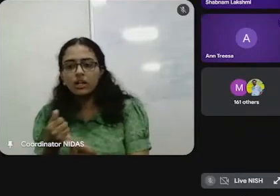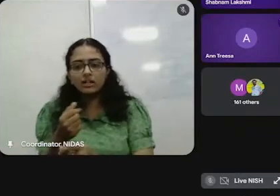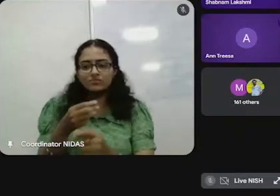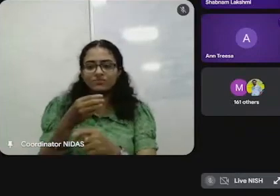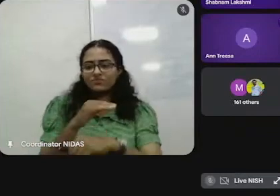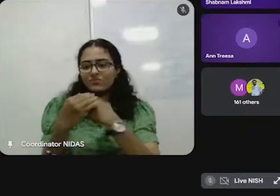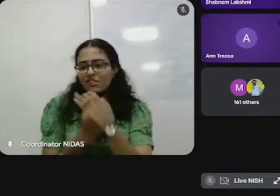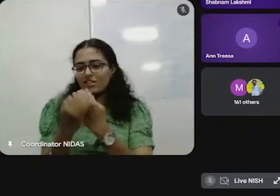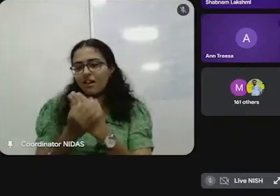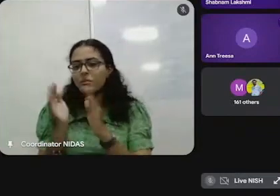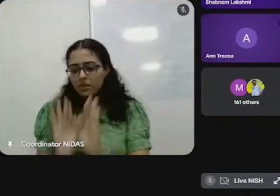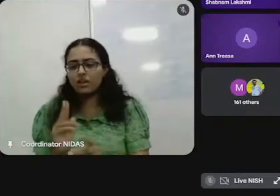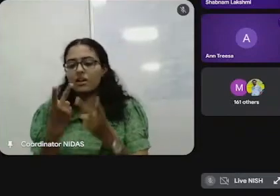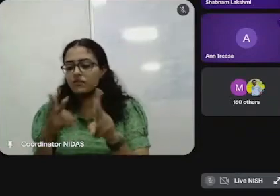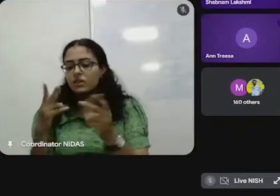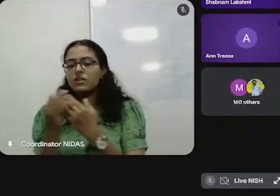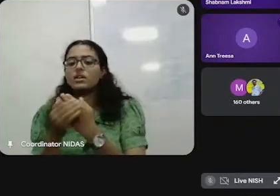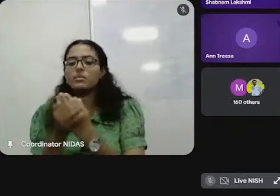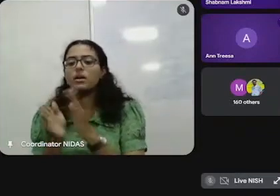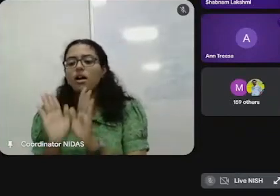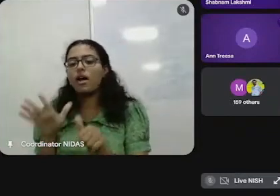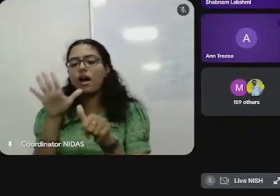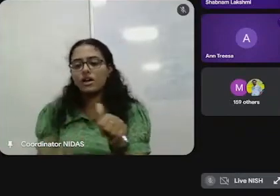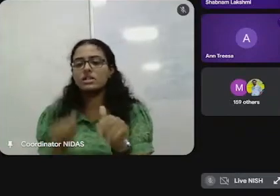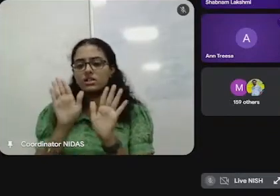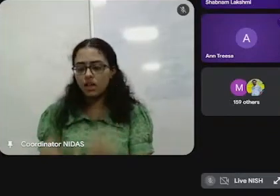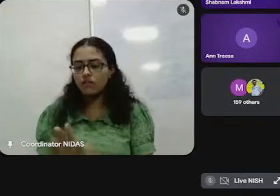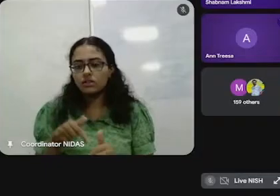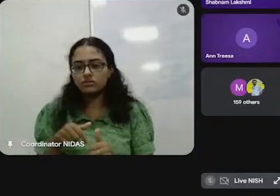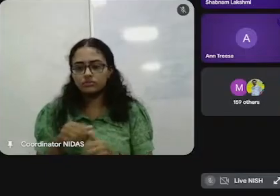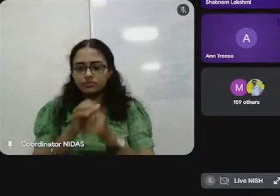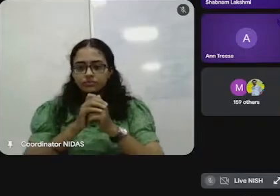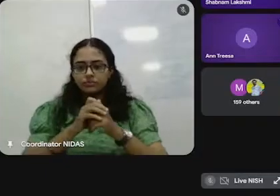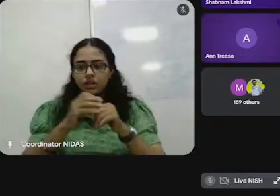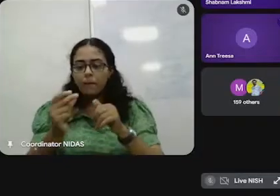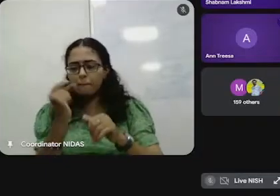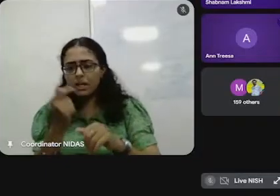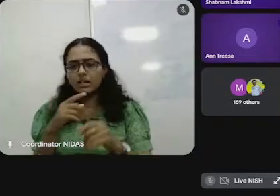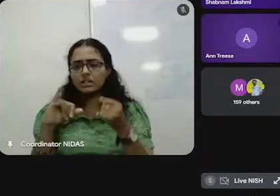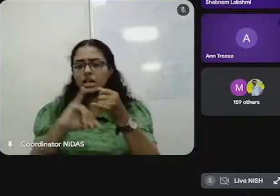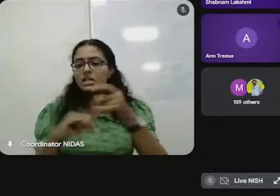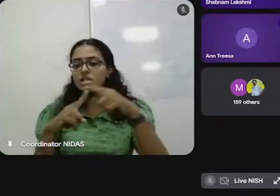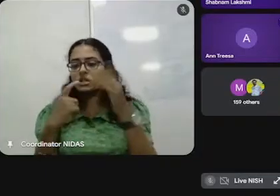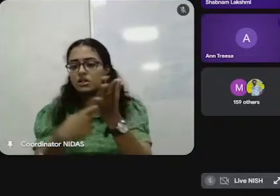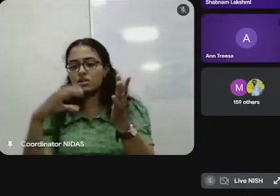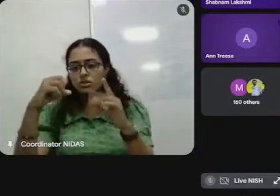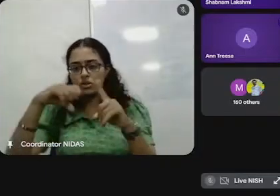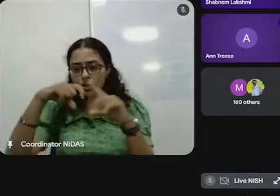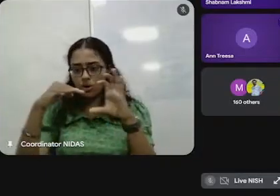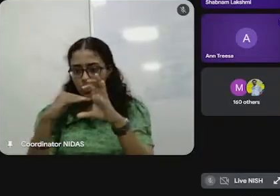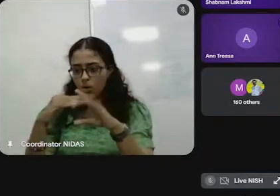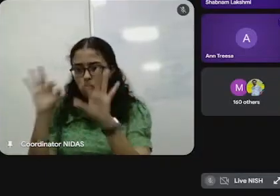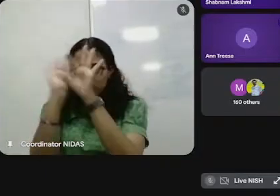പിന്നെ പല തരത്തിലുള്ള ട്രീറ്റ്മെന്റ്സ് ഇപ്പം അവൈലബിൾ ആണ്. നേരത്തെ മാം പറഞ്ഞല്ലോ, പെട്ടെന്ന് ഈ സ്ട്രോക്ക് റെഡി ഹോസ്പിറ്റൽസിലോട്ട് പോവുകയാണെങ്കിൽ ആ